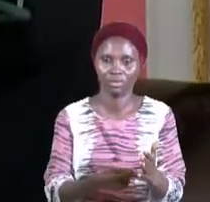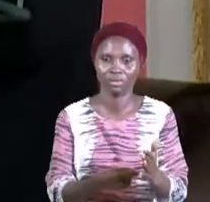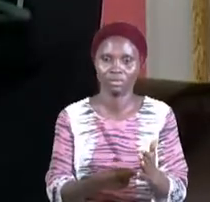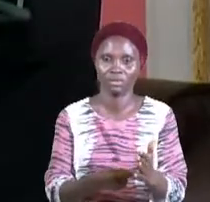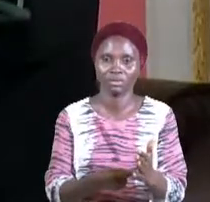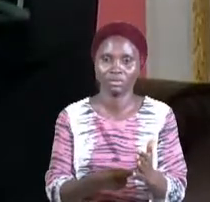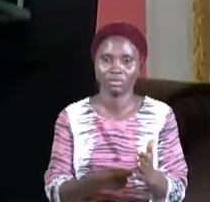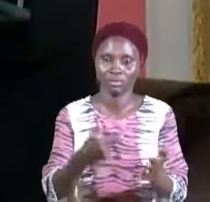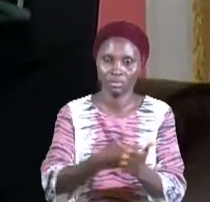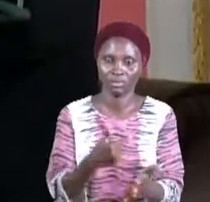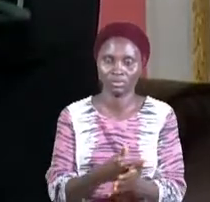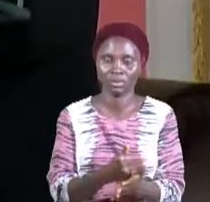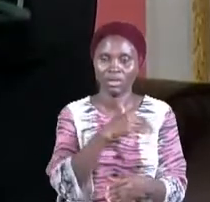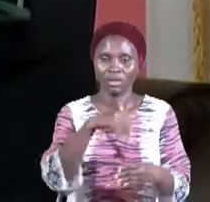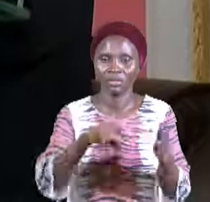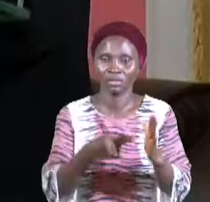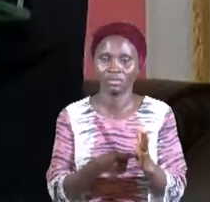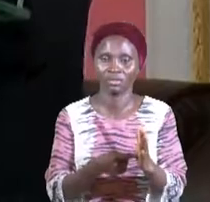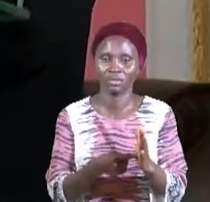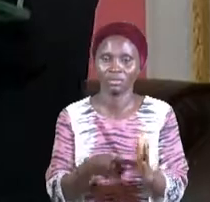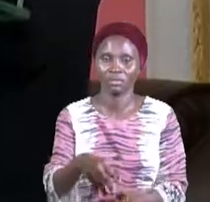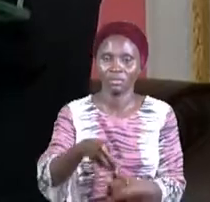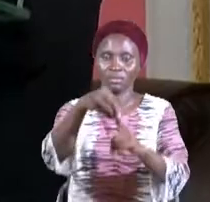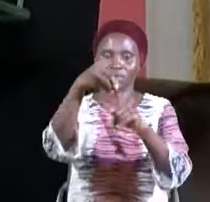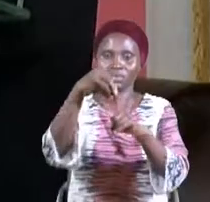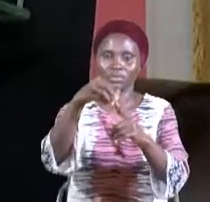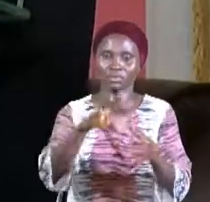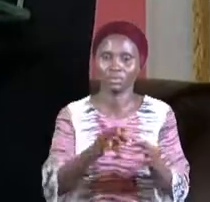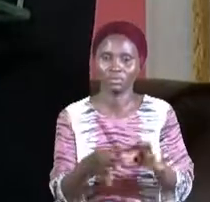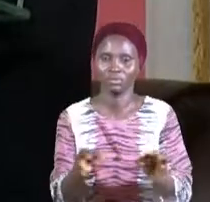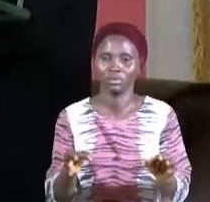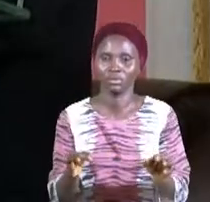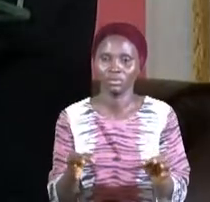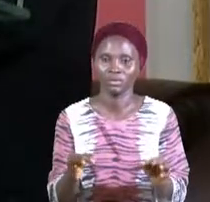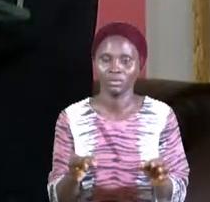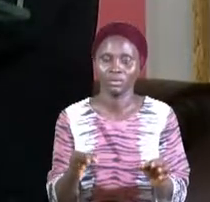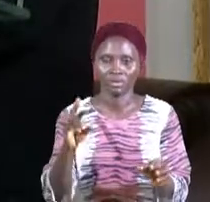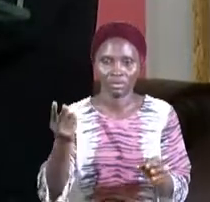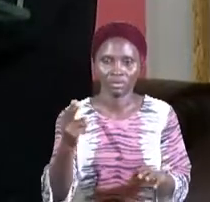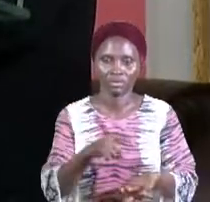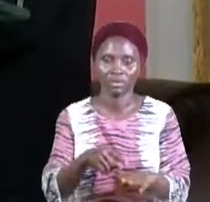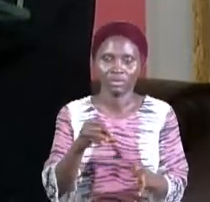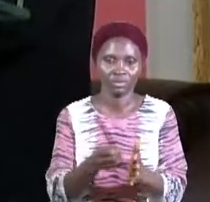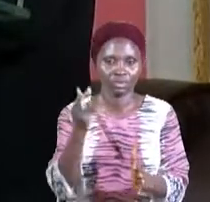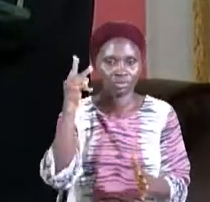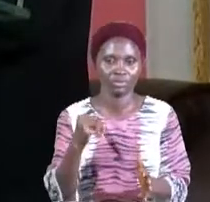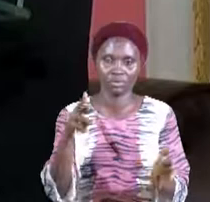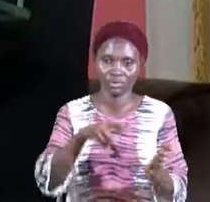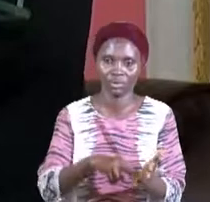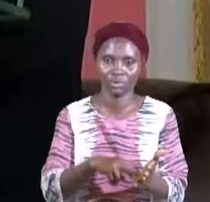incident particulier que le Seigneur a dû lui toucher la deuxième fois a été enregistré seulement par Marc.